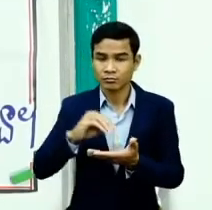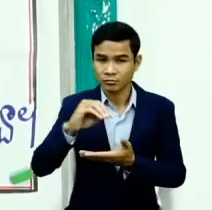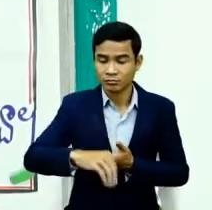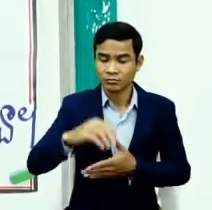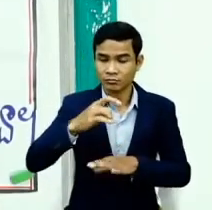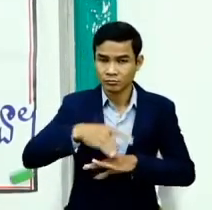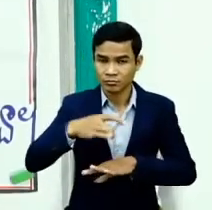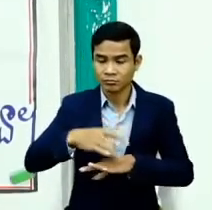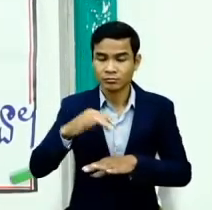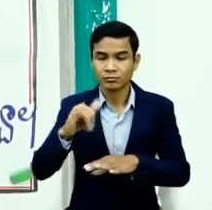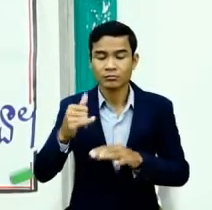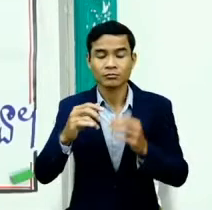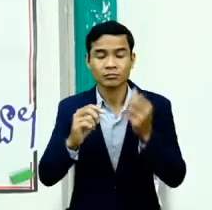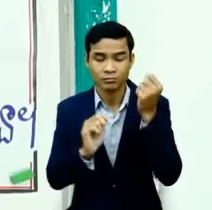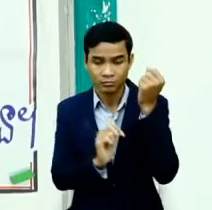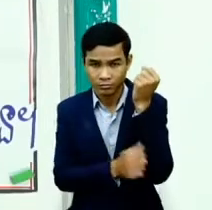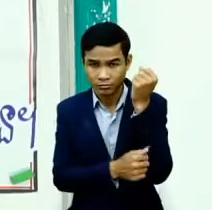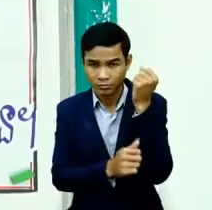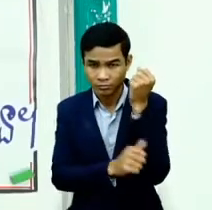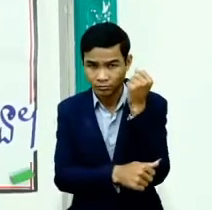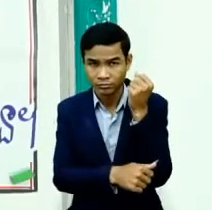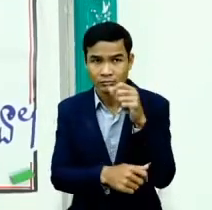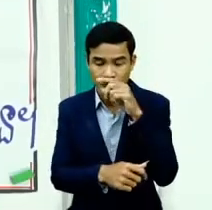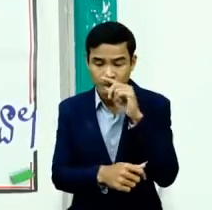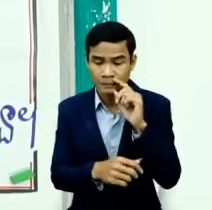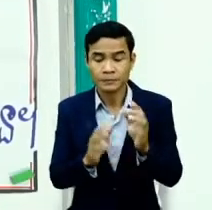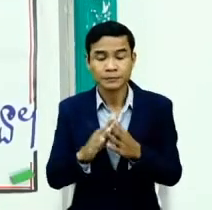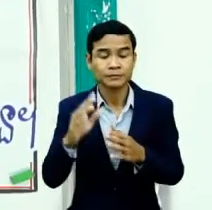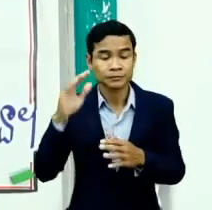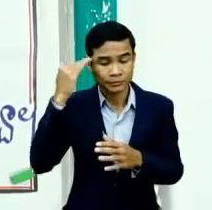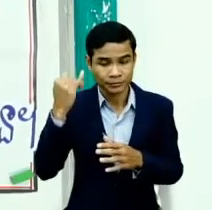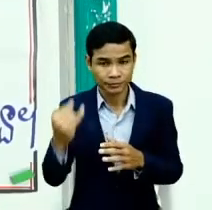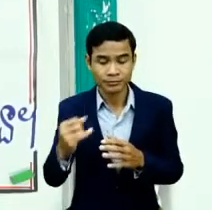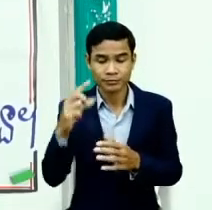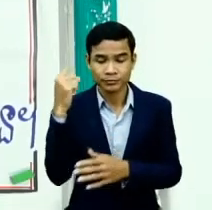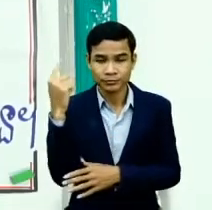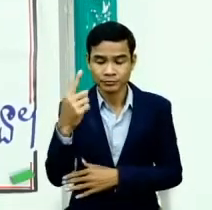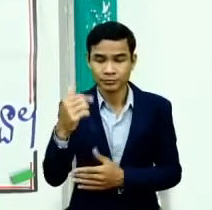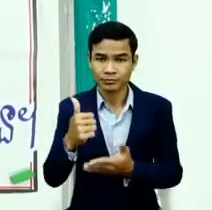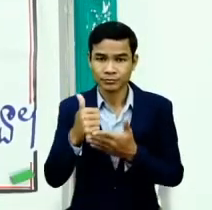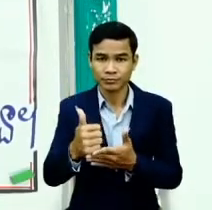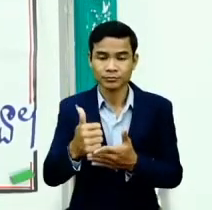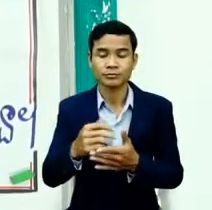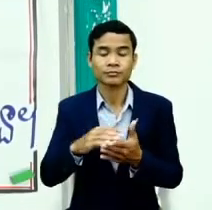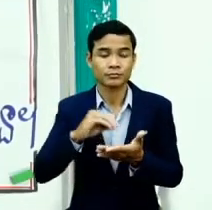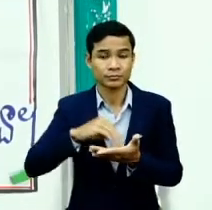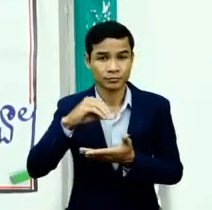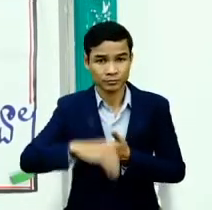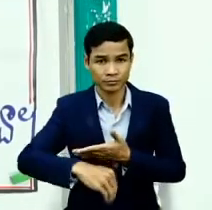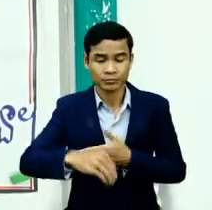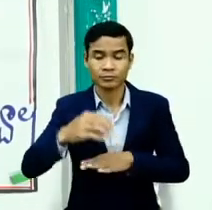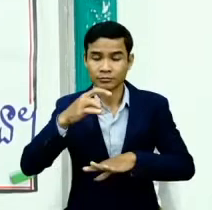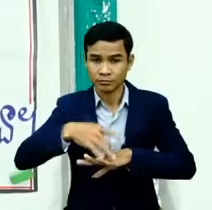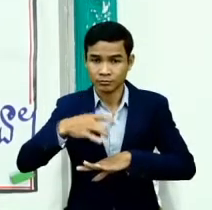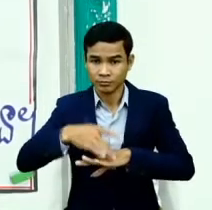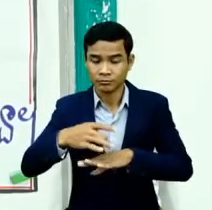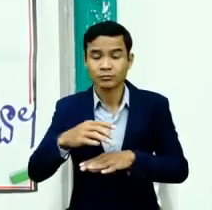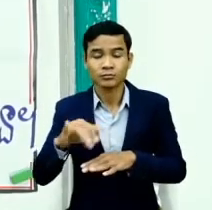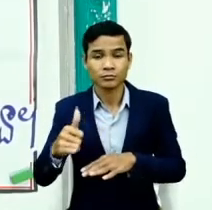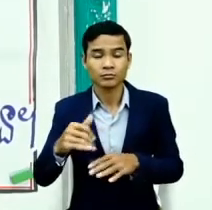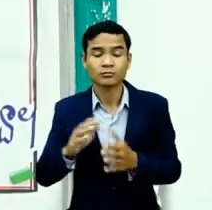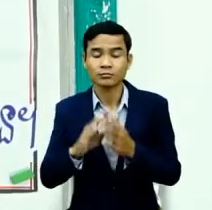đâm lồng mì ốt tay tay chuối đắm ở lật